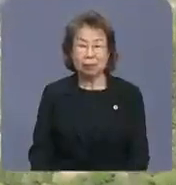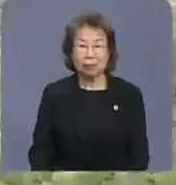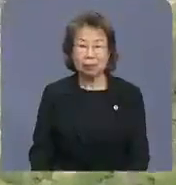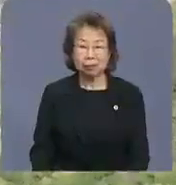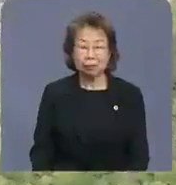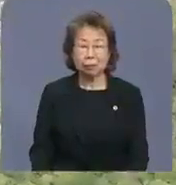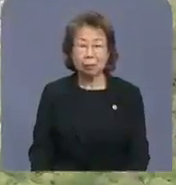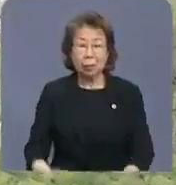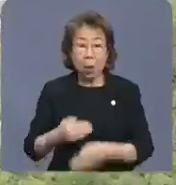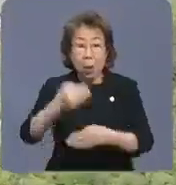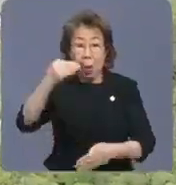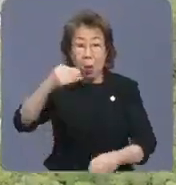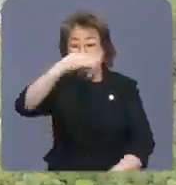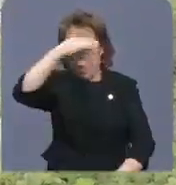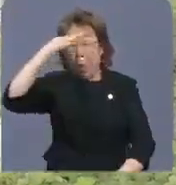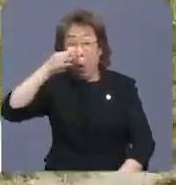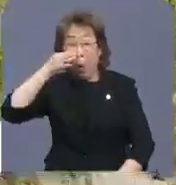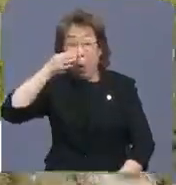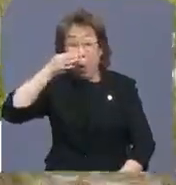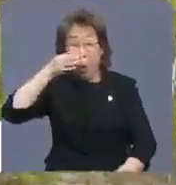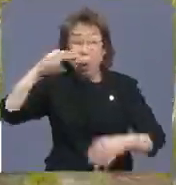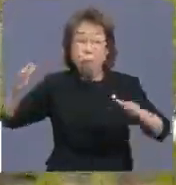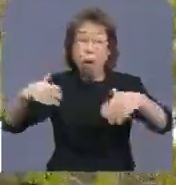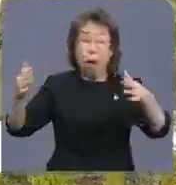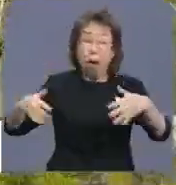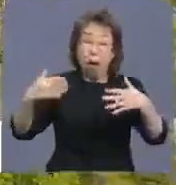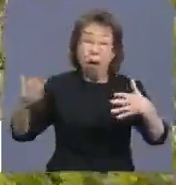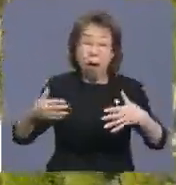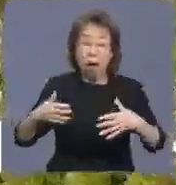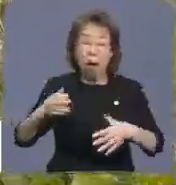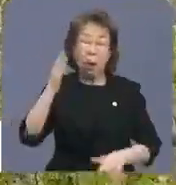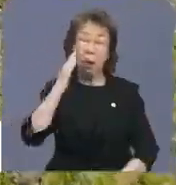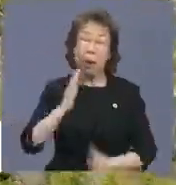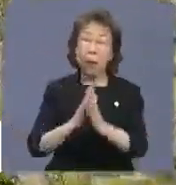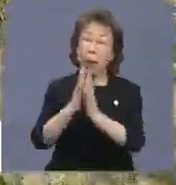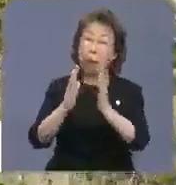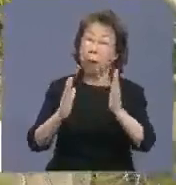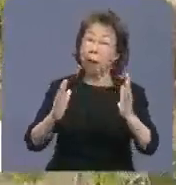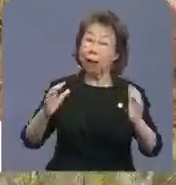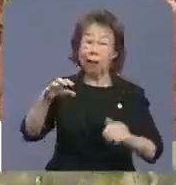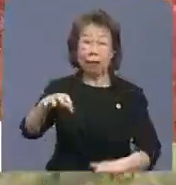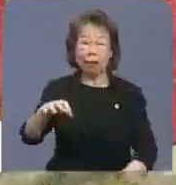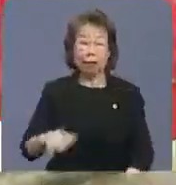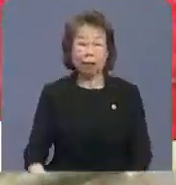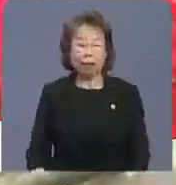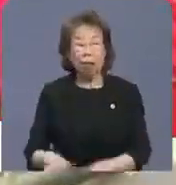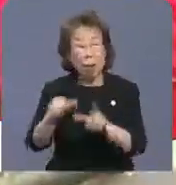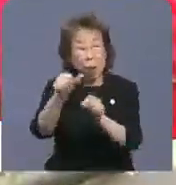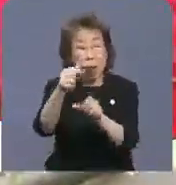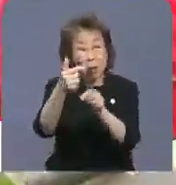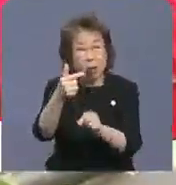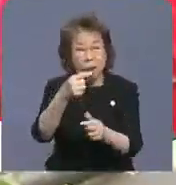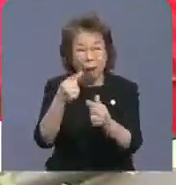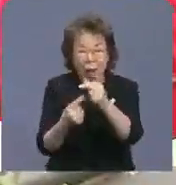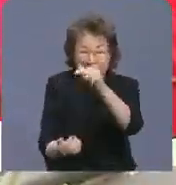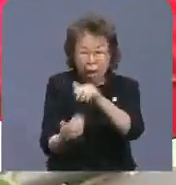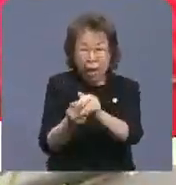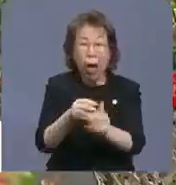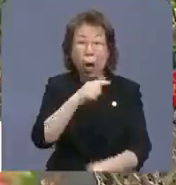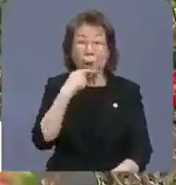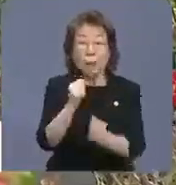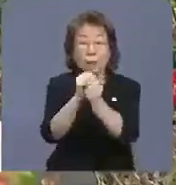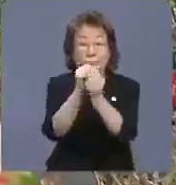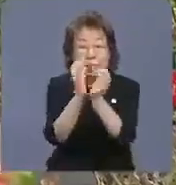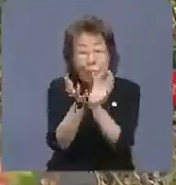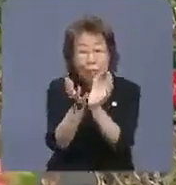탁 트인 전경 에 시원한 바람 여기에 푸르름 까지 더해진 해운대 수목원 5 6월 절정인 장미도 때맞춰